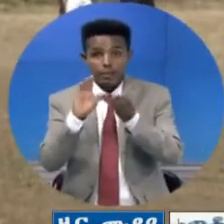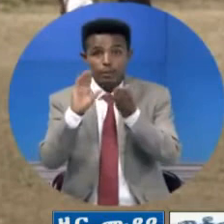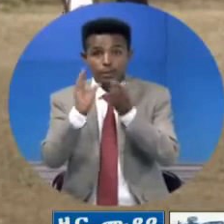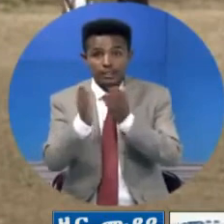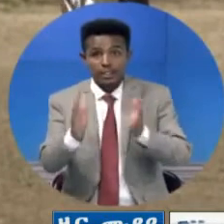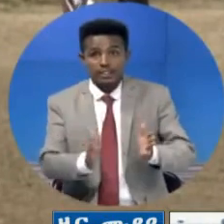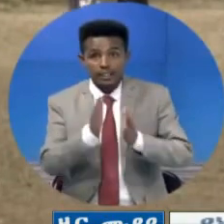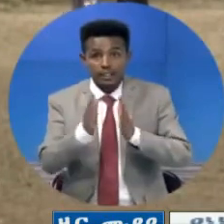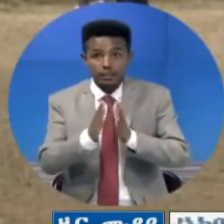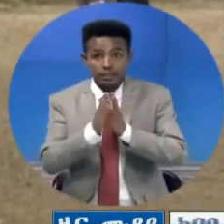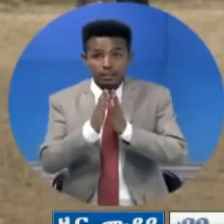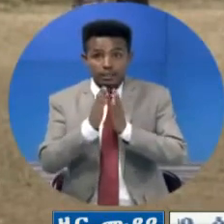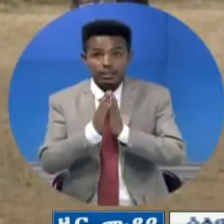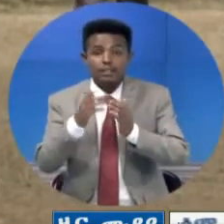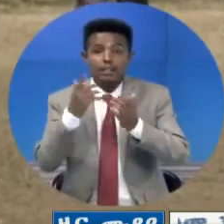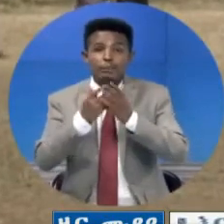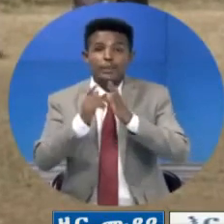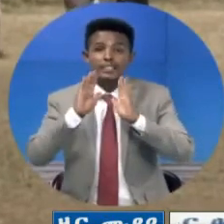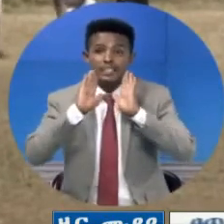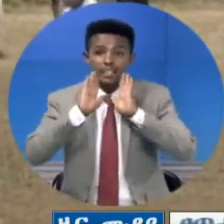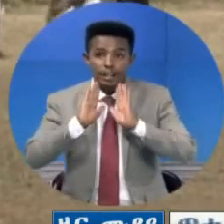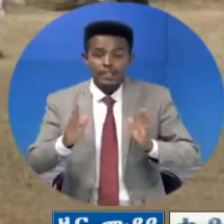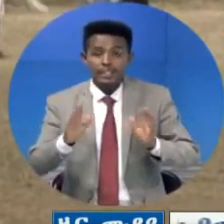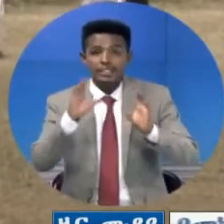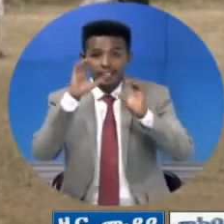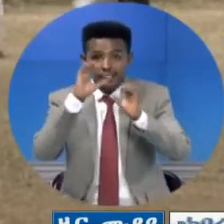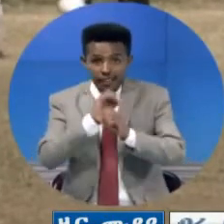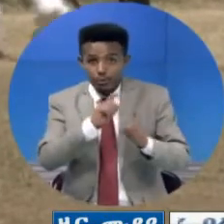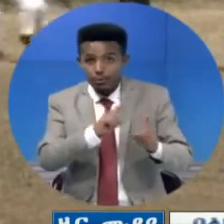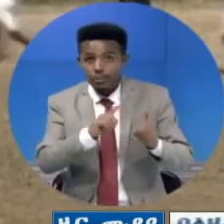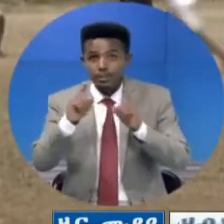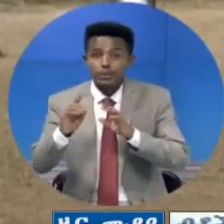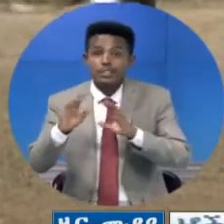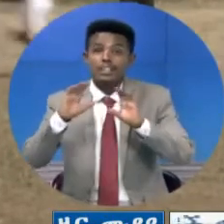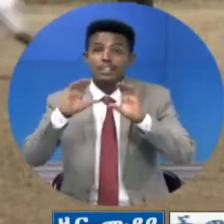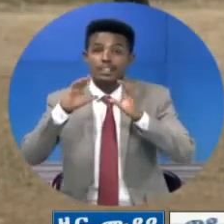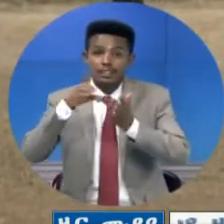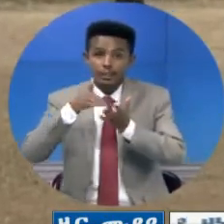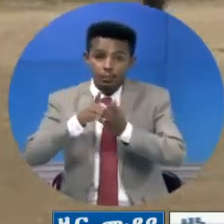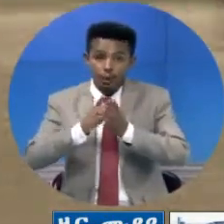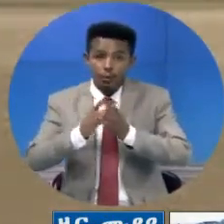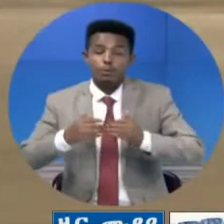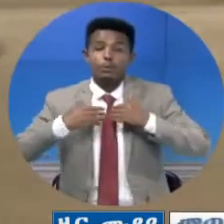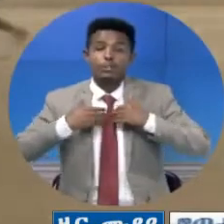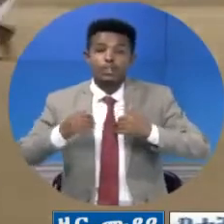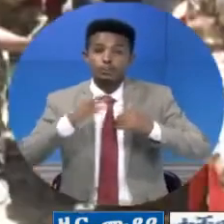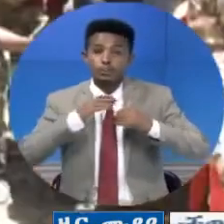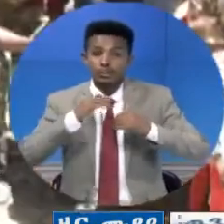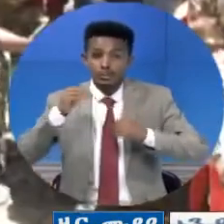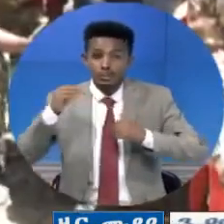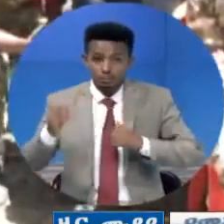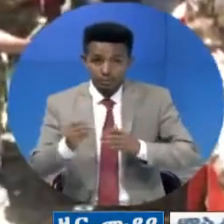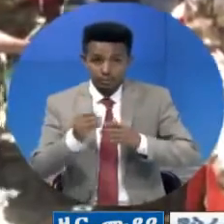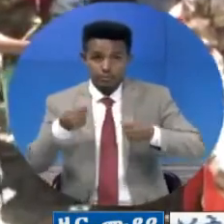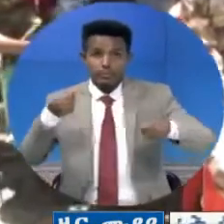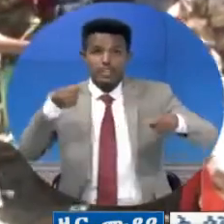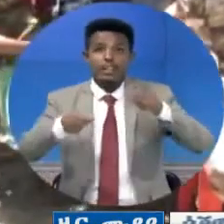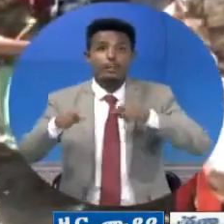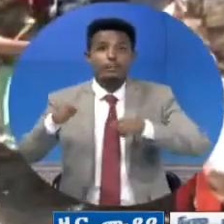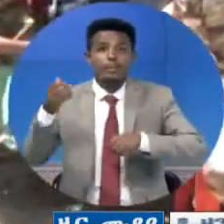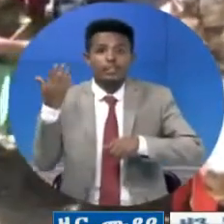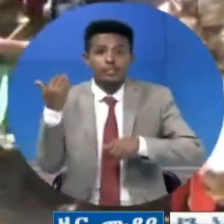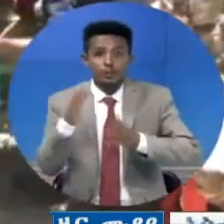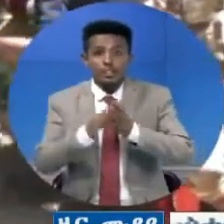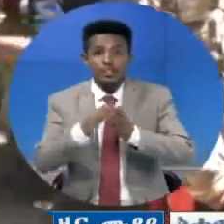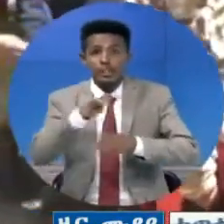በከተማው የተደረጉ ውድድሮች በሰላም እንዲጠናቀቁ ደግሞ የከተማው ወጣቶችና የጸጥታ አካላት ትልቅ ሚና ነበራቸው።